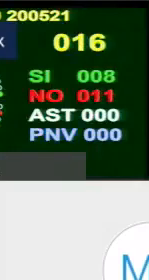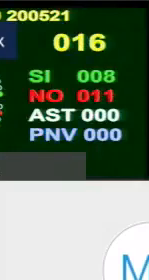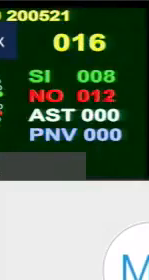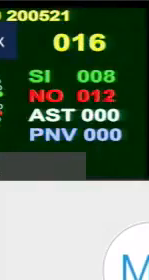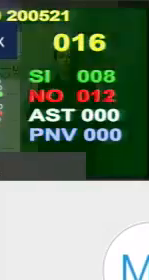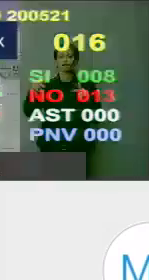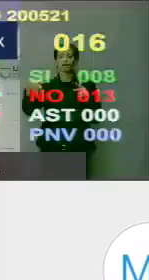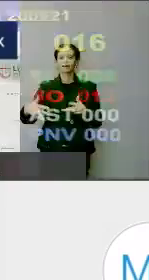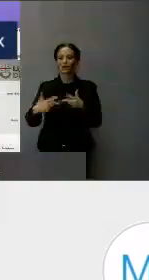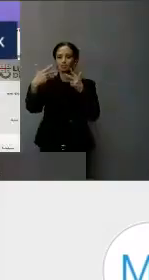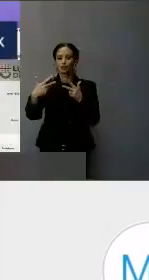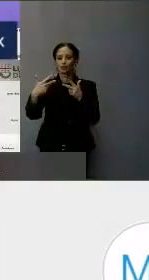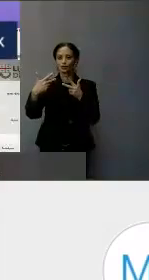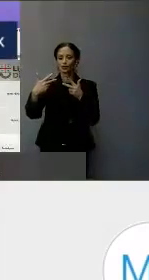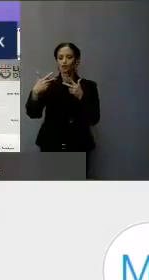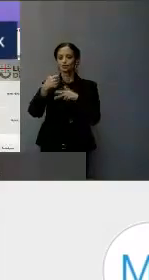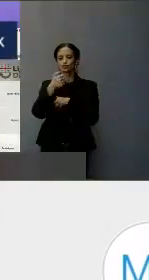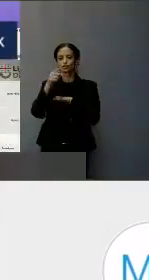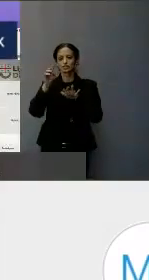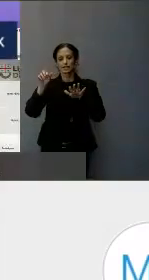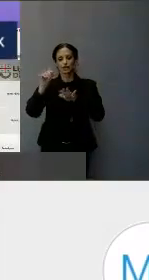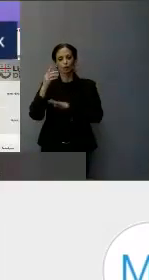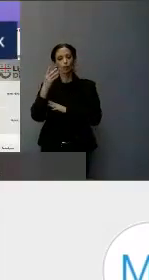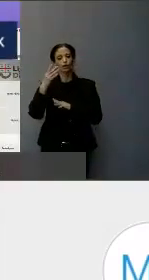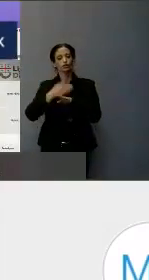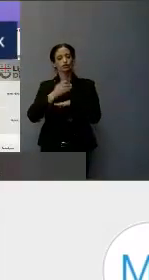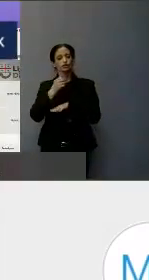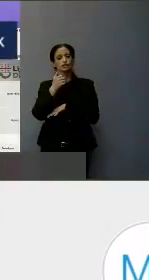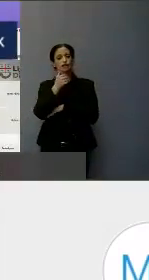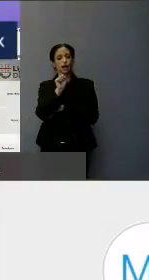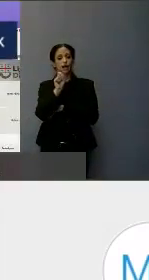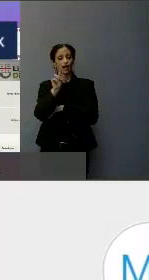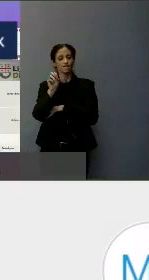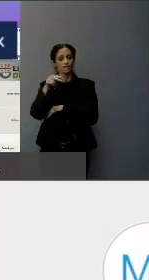tra le moto su 164 consigliera 20